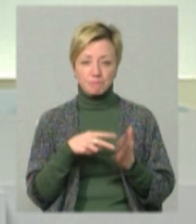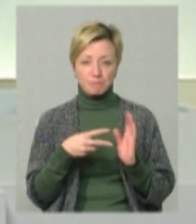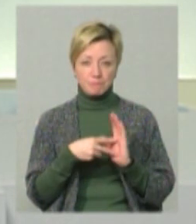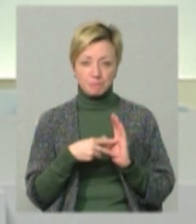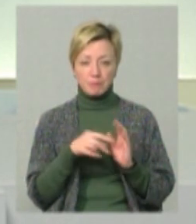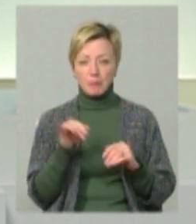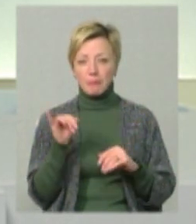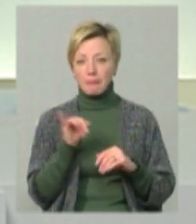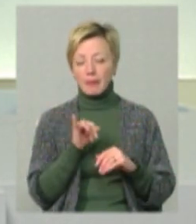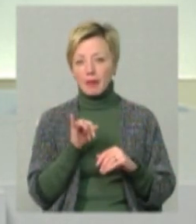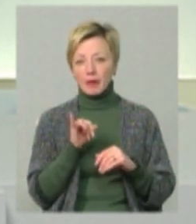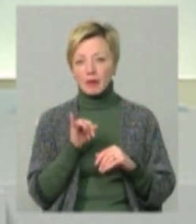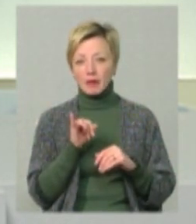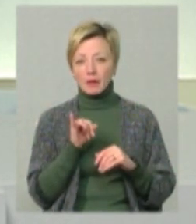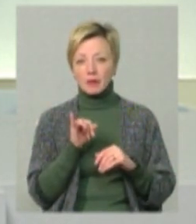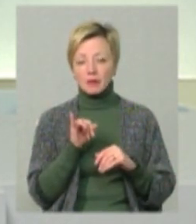плани і